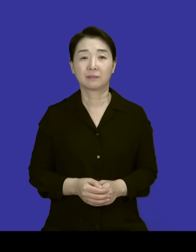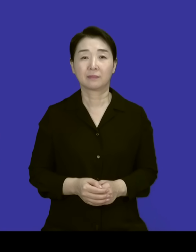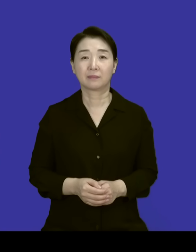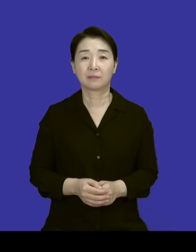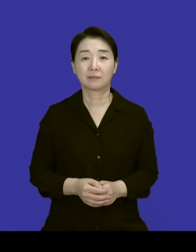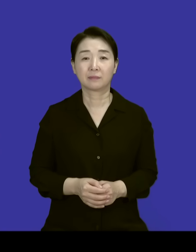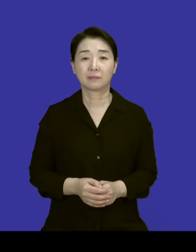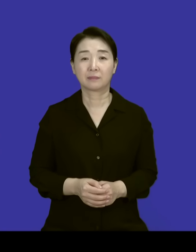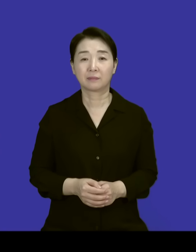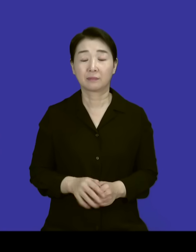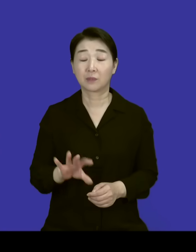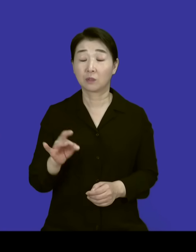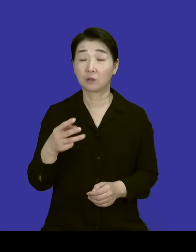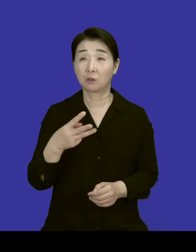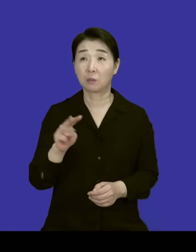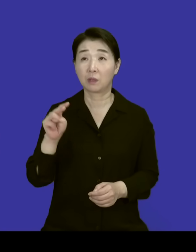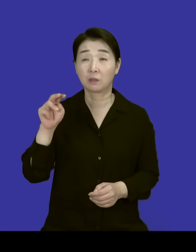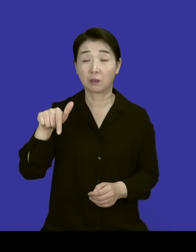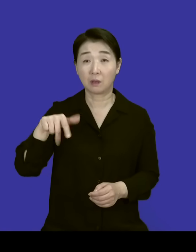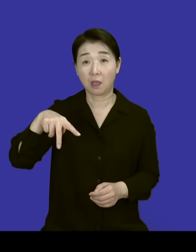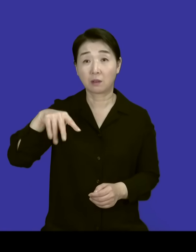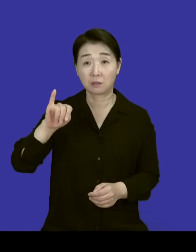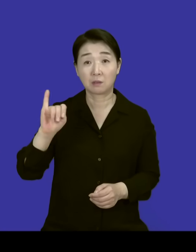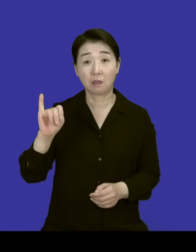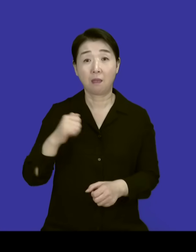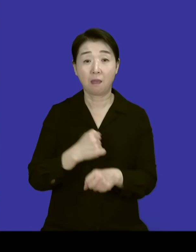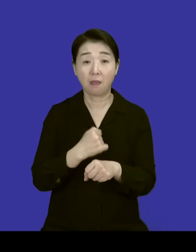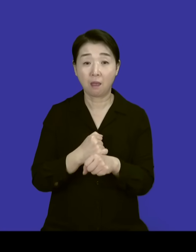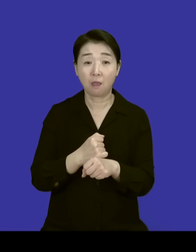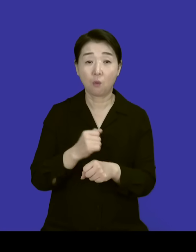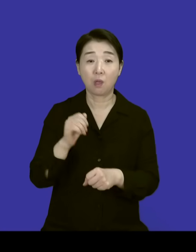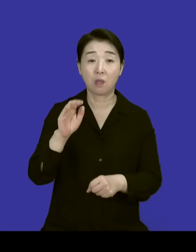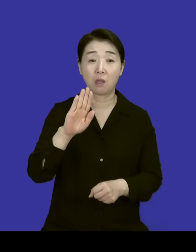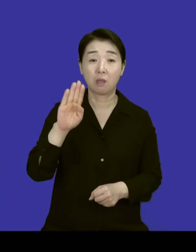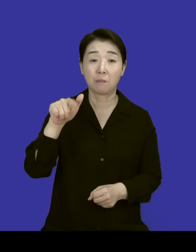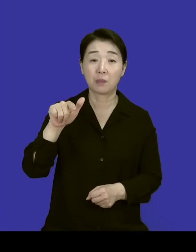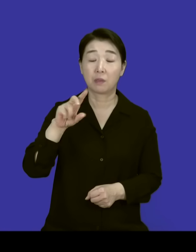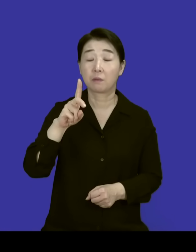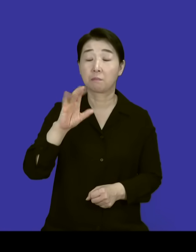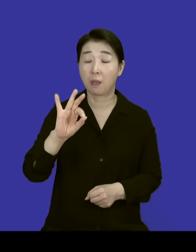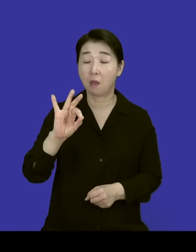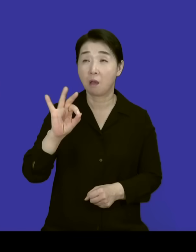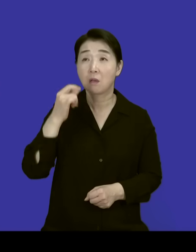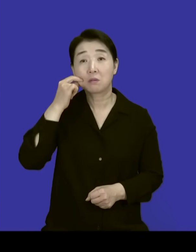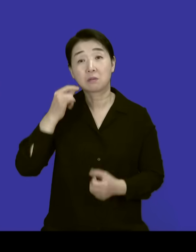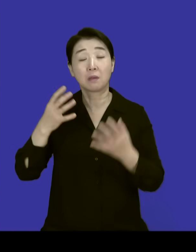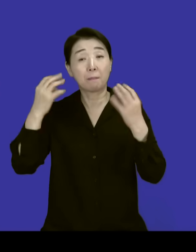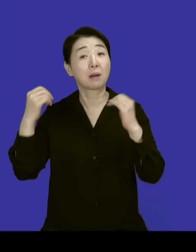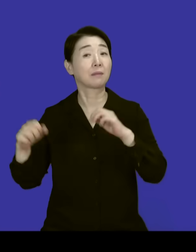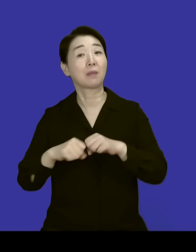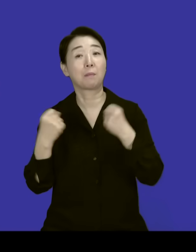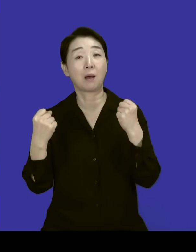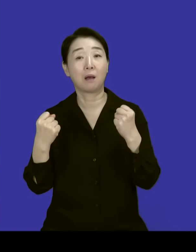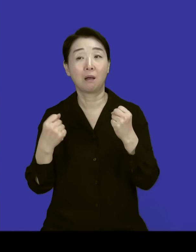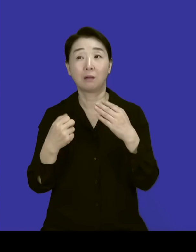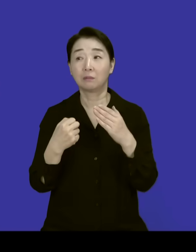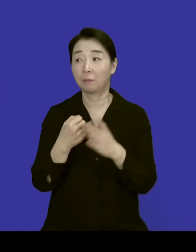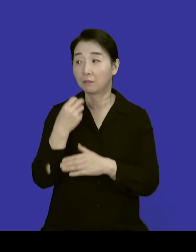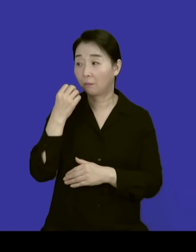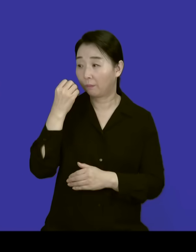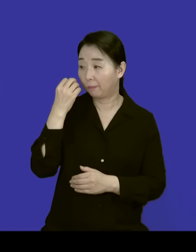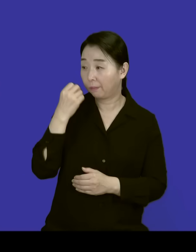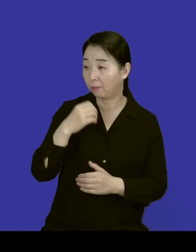처음에는 그냥 뭐 렉시콘 하고 이러다가 갑자기 빅뱅이라는 친구들이 너무 잘 되니까 예. 약간 신기하고 약간 겁이 나는